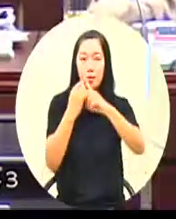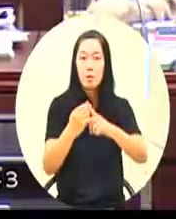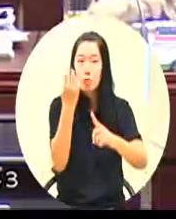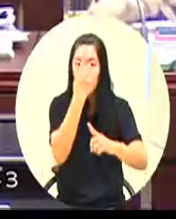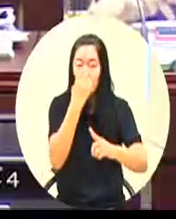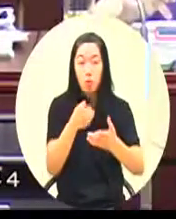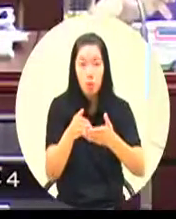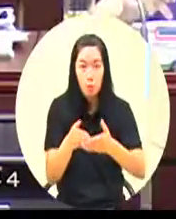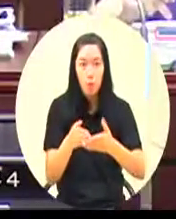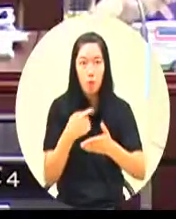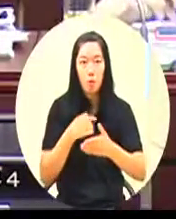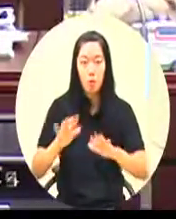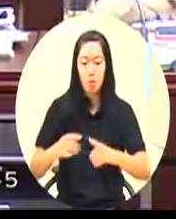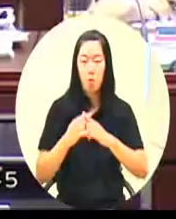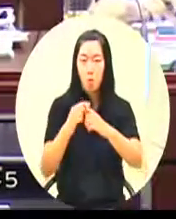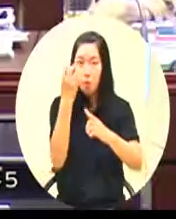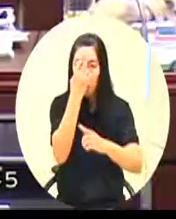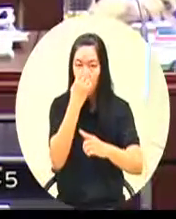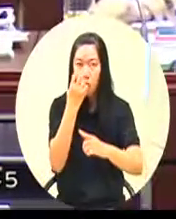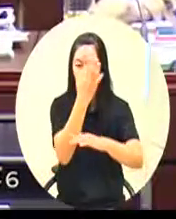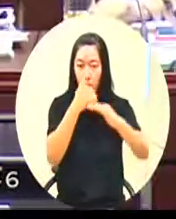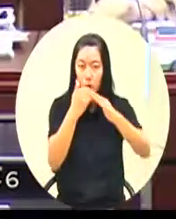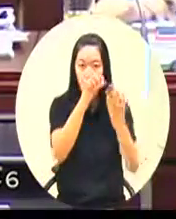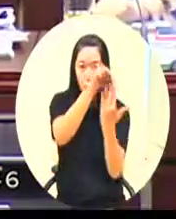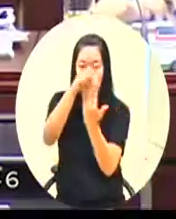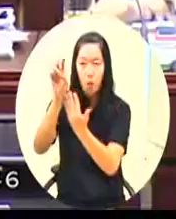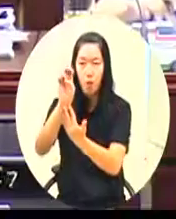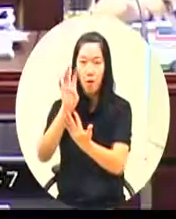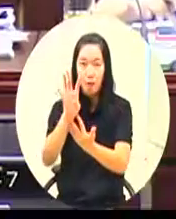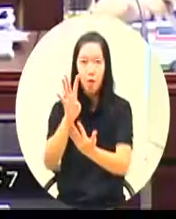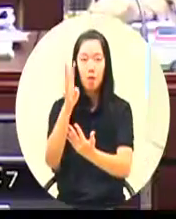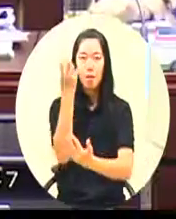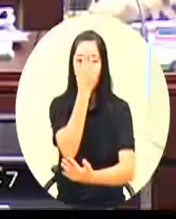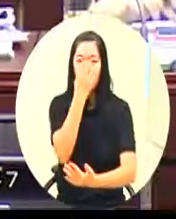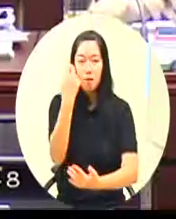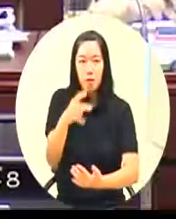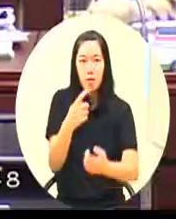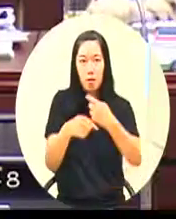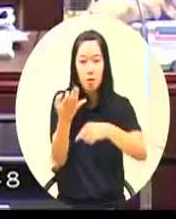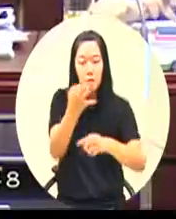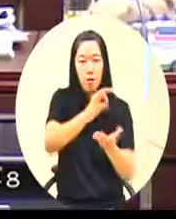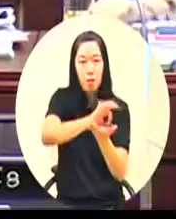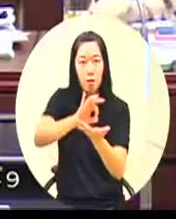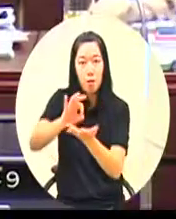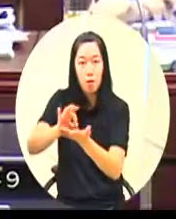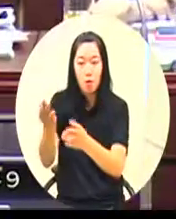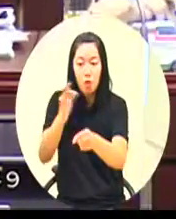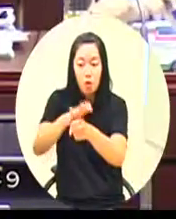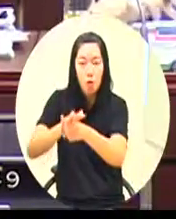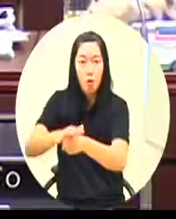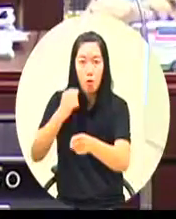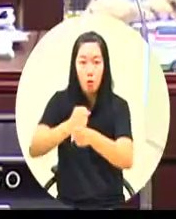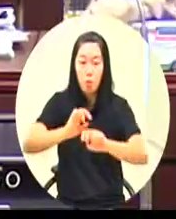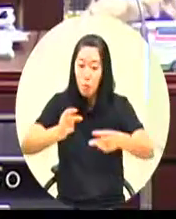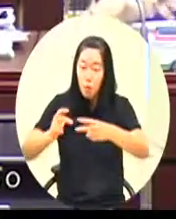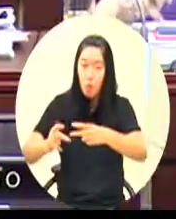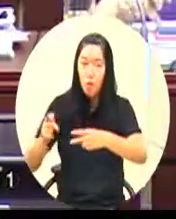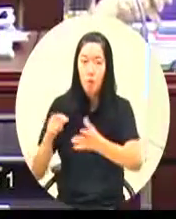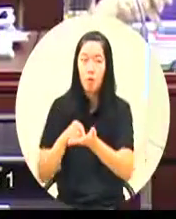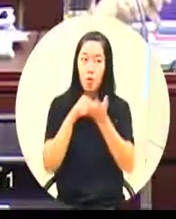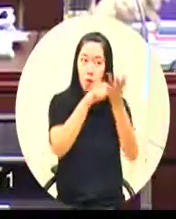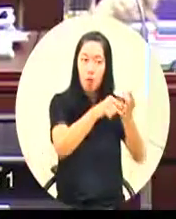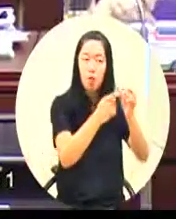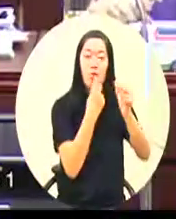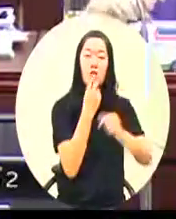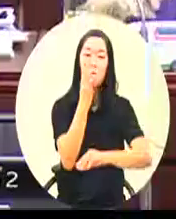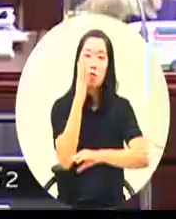刊，所以我们现刊了，抽了24所学校去现刊，现刊以后再经费做一点修正，就是你报到中央政府的时候，让他觉得说我